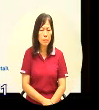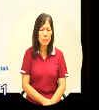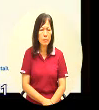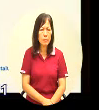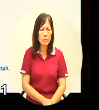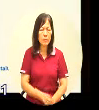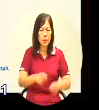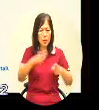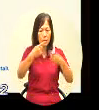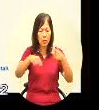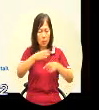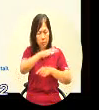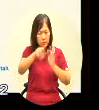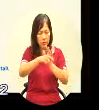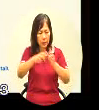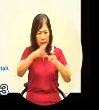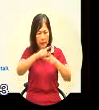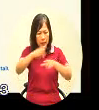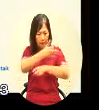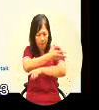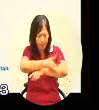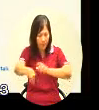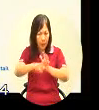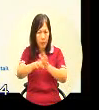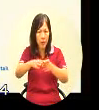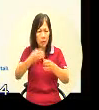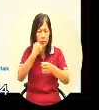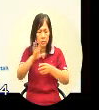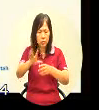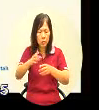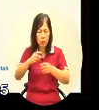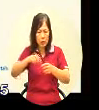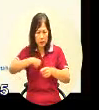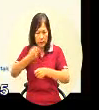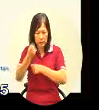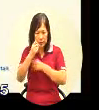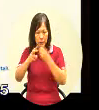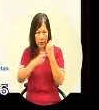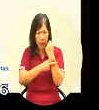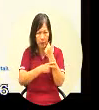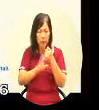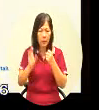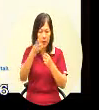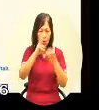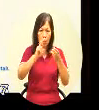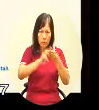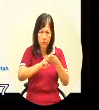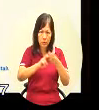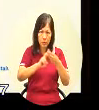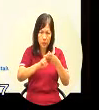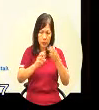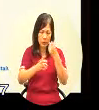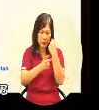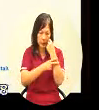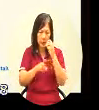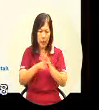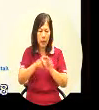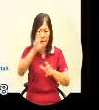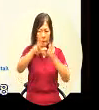古山大牌经过古山区的自强里，包括龙井里，这有一个柴山的登山